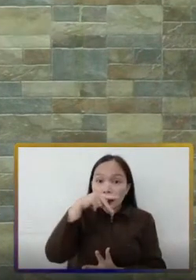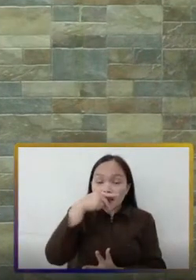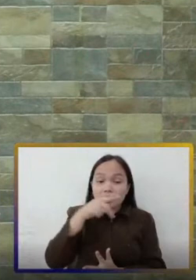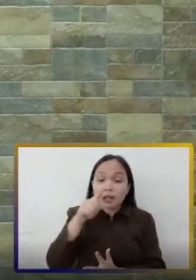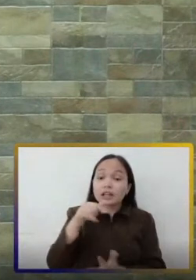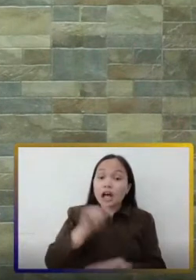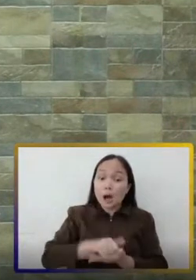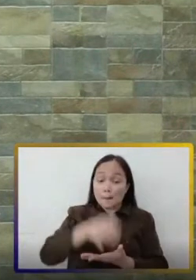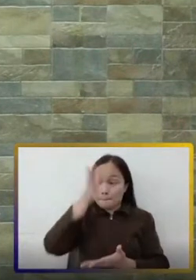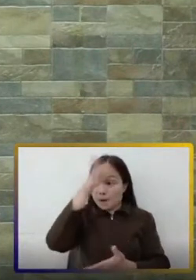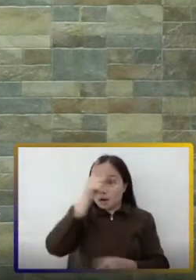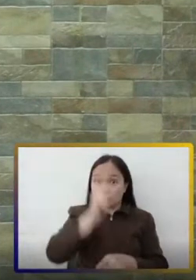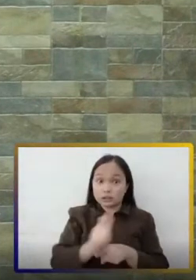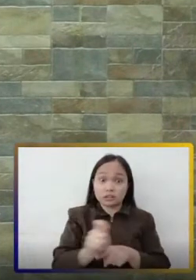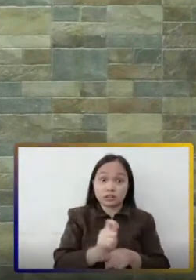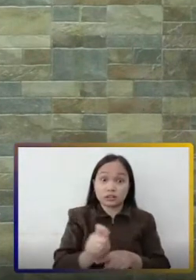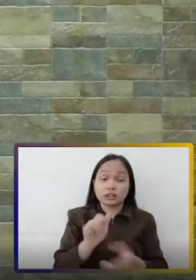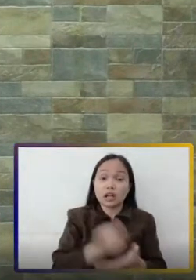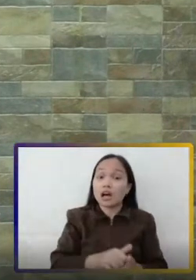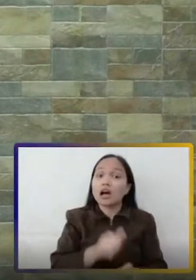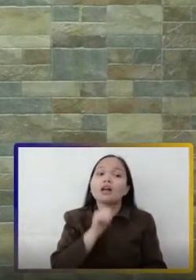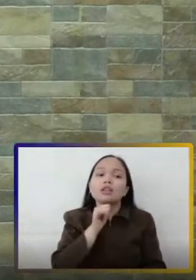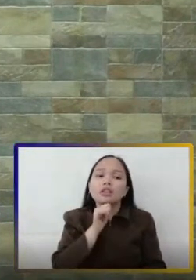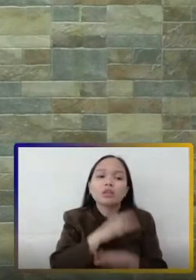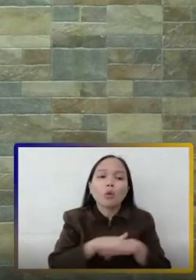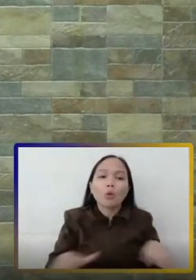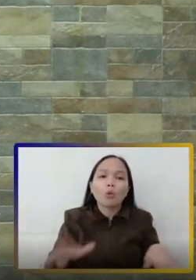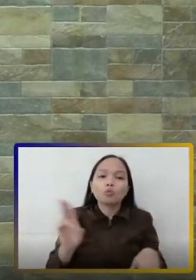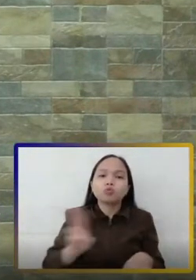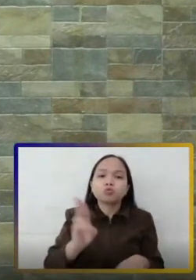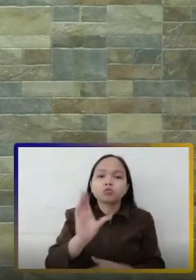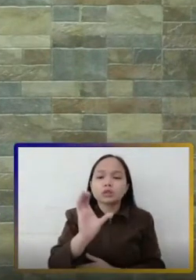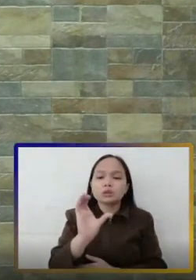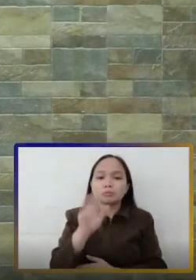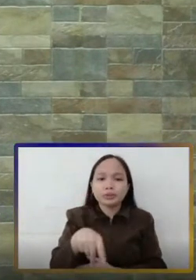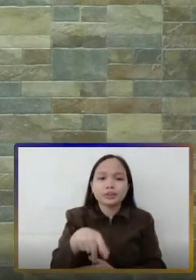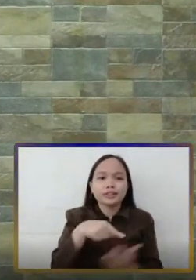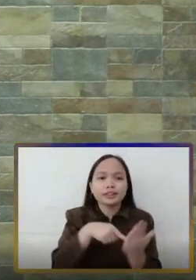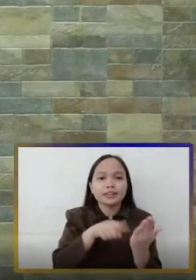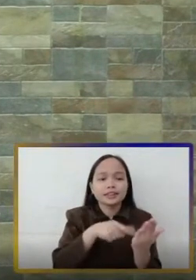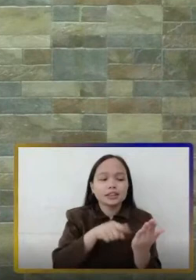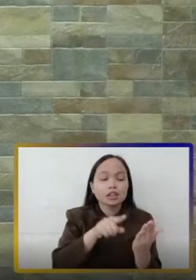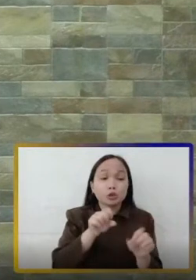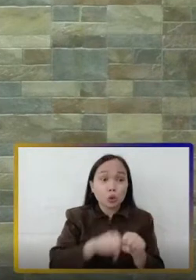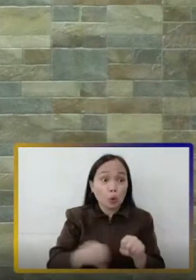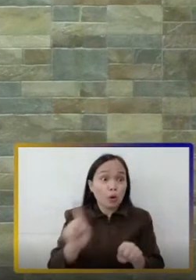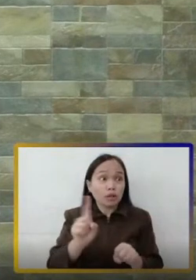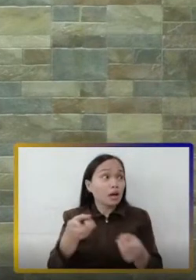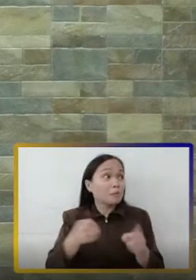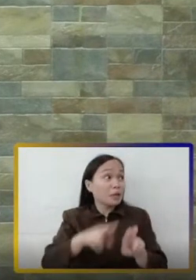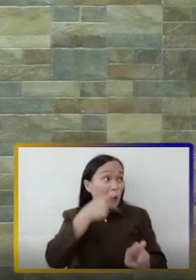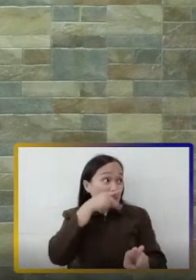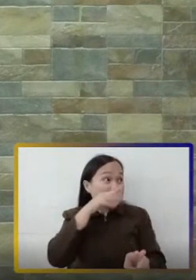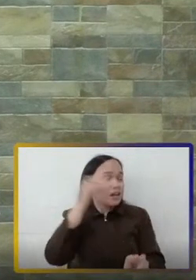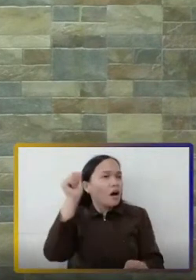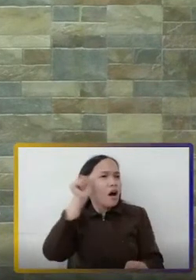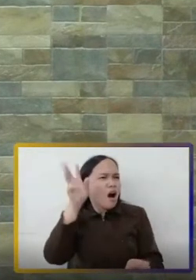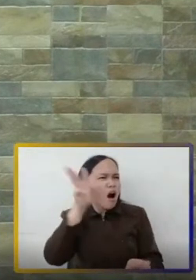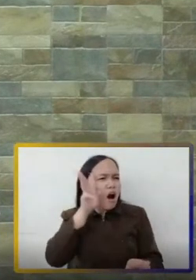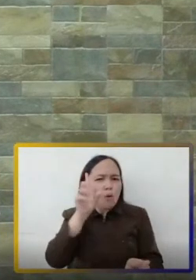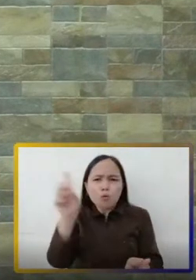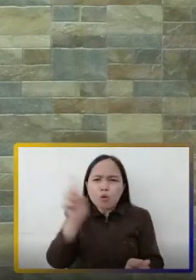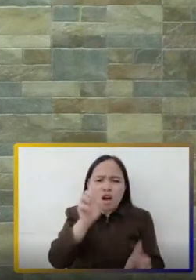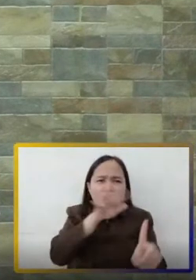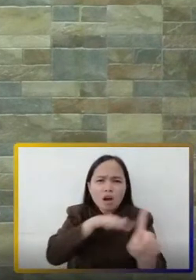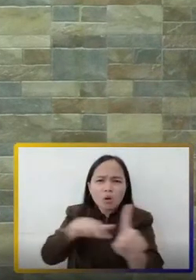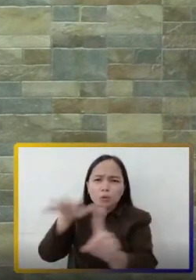tatay na huwag gumamit ng cellphone. That's why he was aware sa nangyayari.